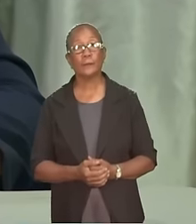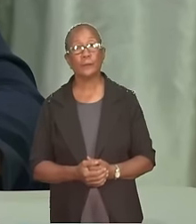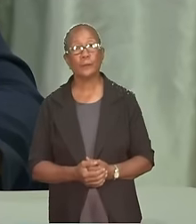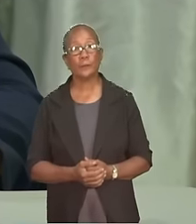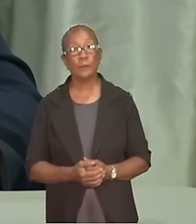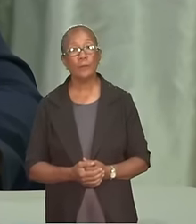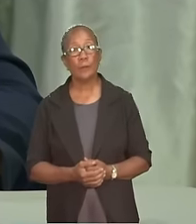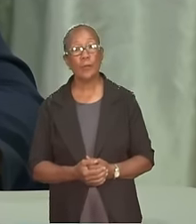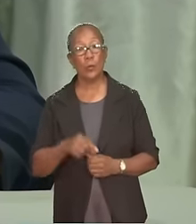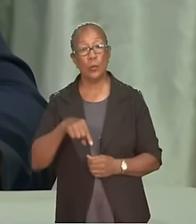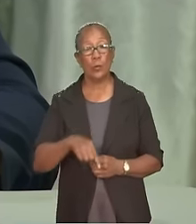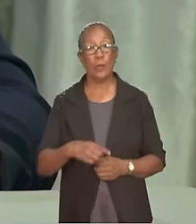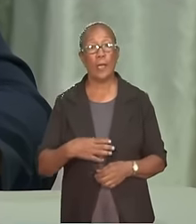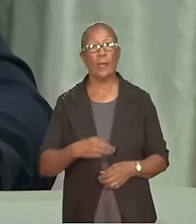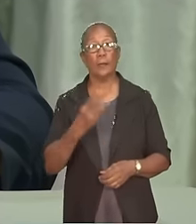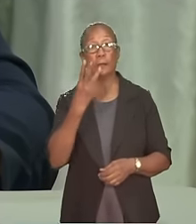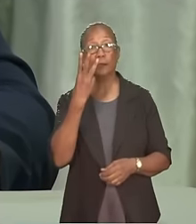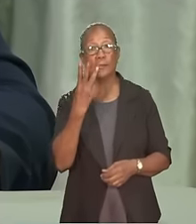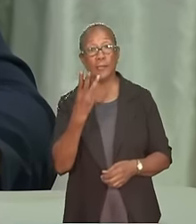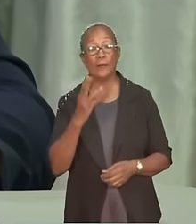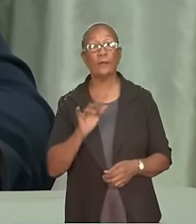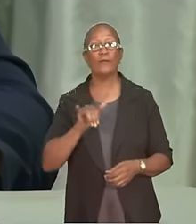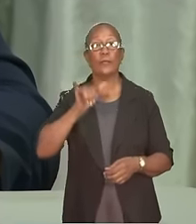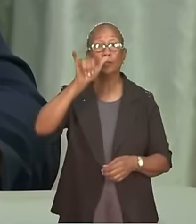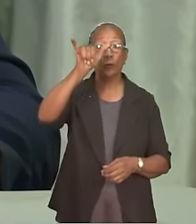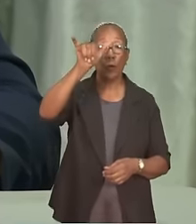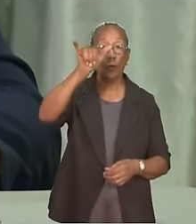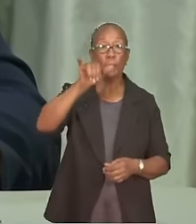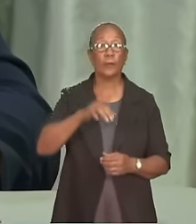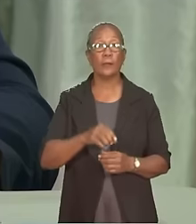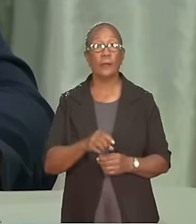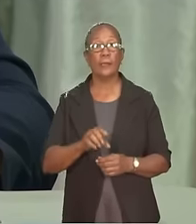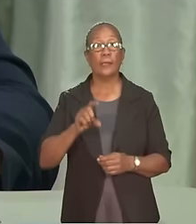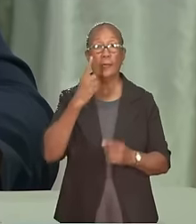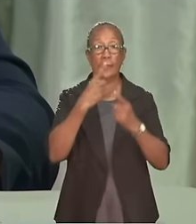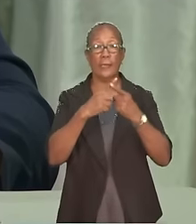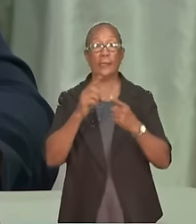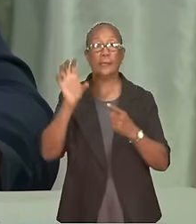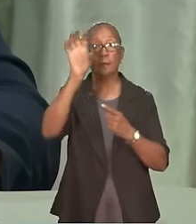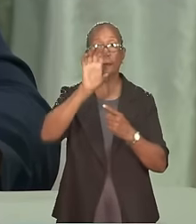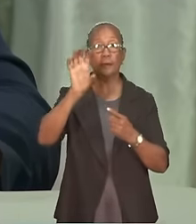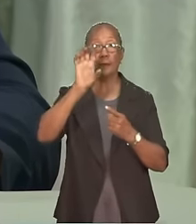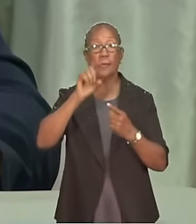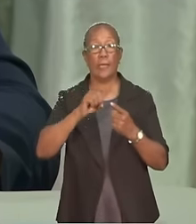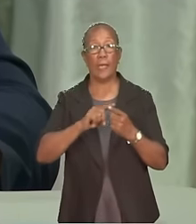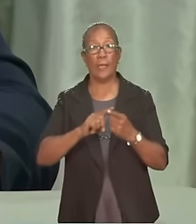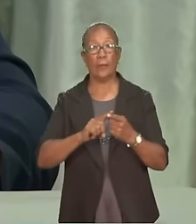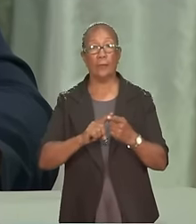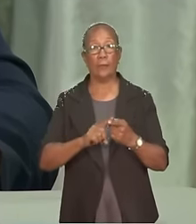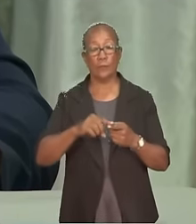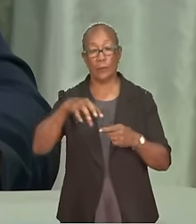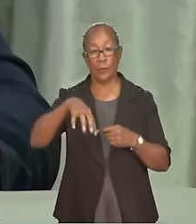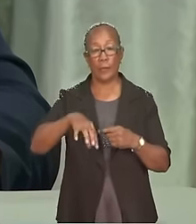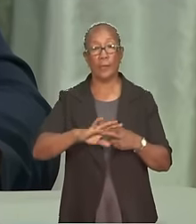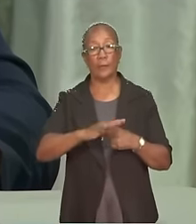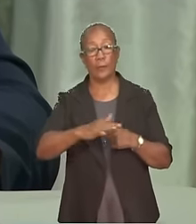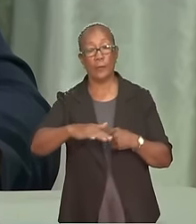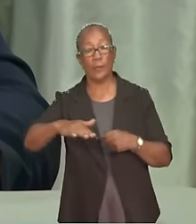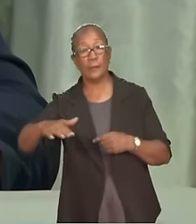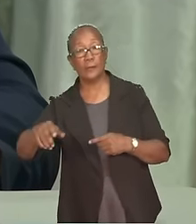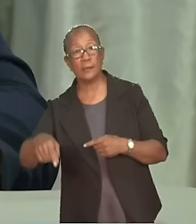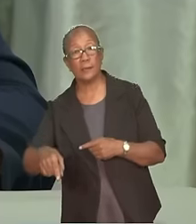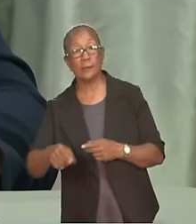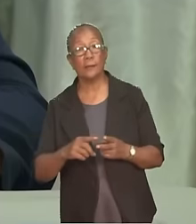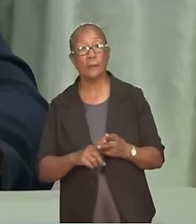Ze hadden 3 vliegtuigen, allemaal leased, 2 voor de regionale en 1 voor de Mid-Atlantische. De Mid-Atlantische, daar